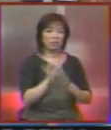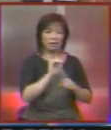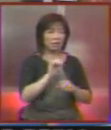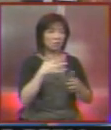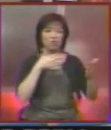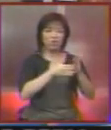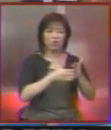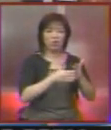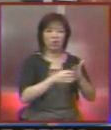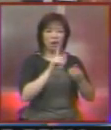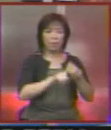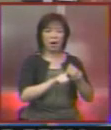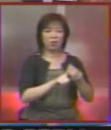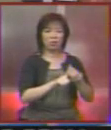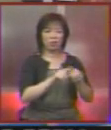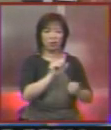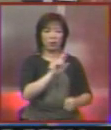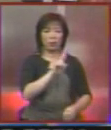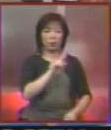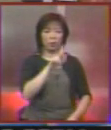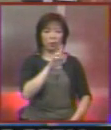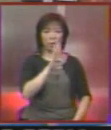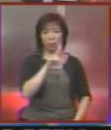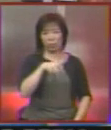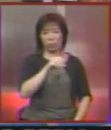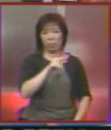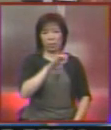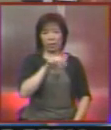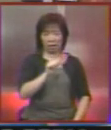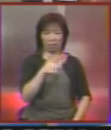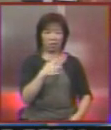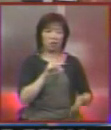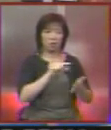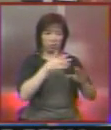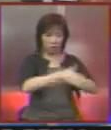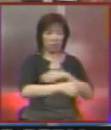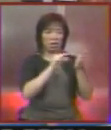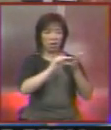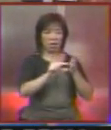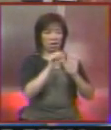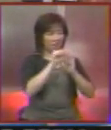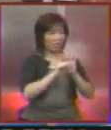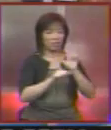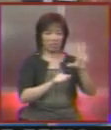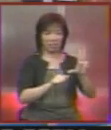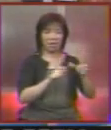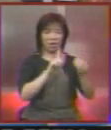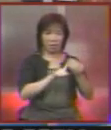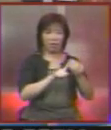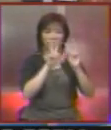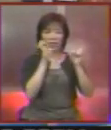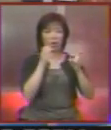ni Chief Justice Renato Corona. Kaya naman ang prosecution dumiretso na sa Article 3 na tungkol sa kawalan umano ng kredibilidad